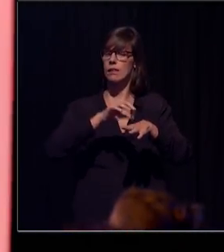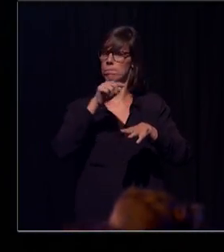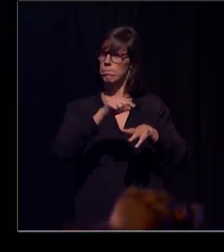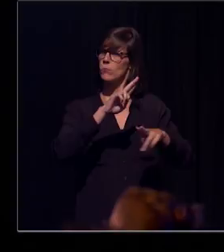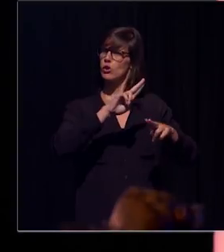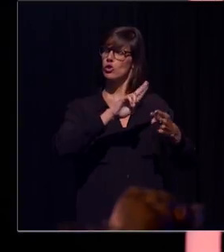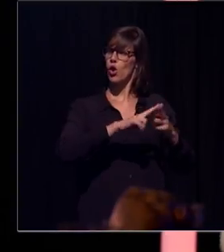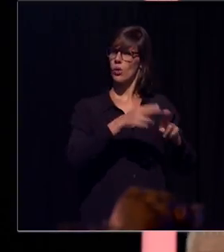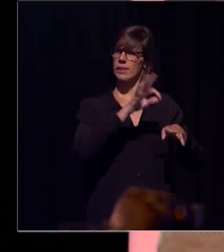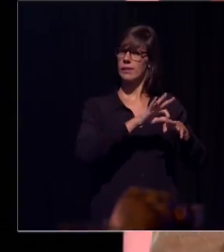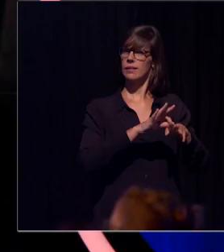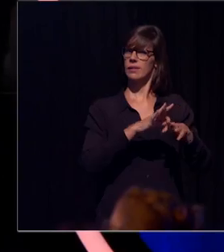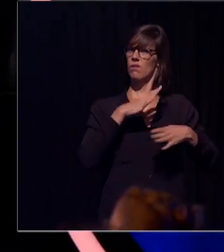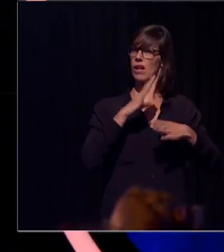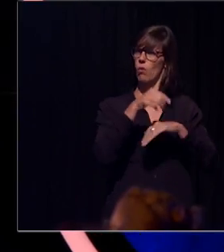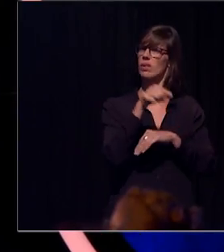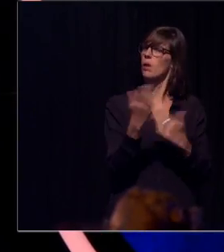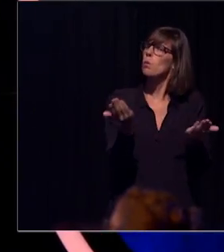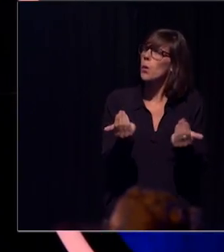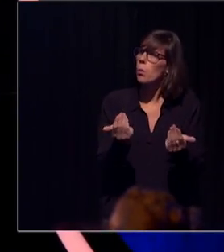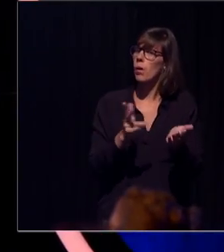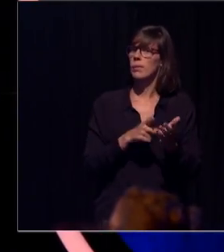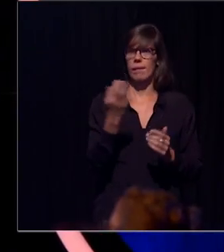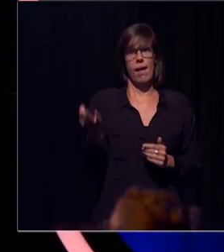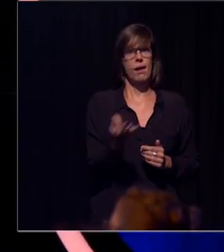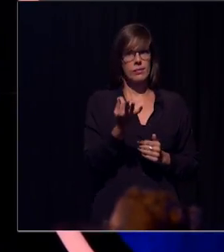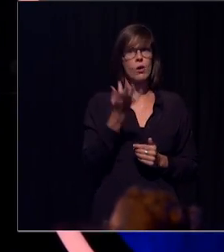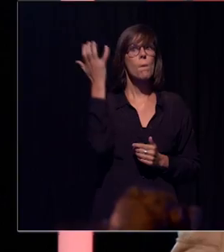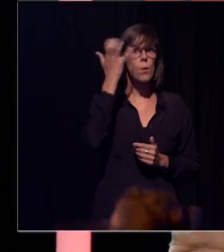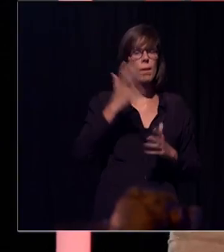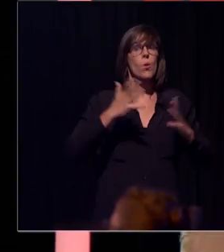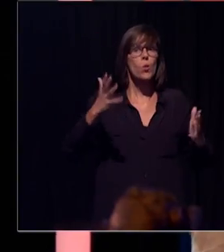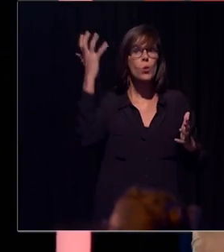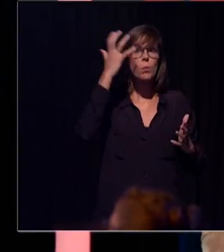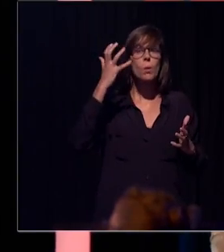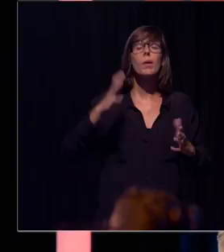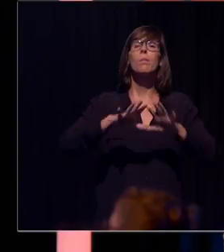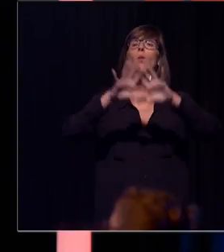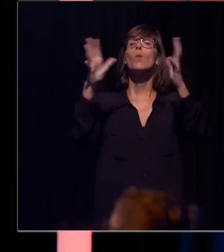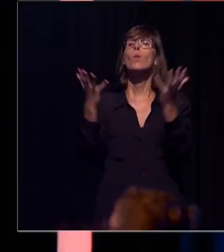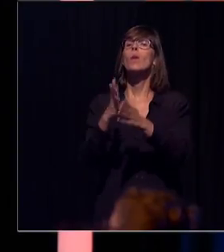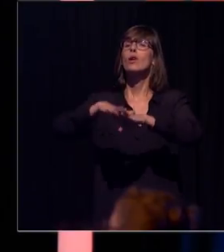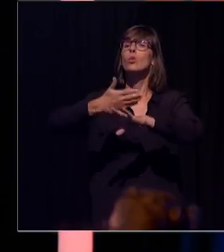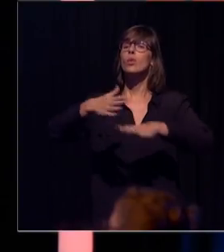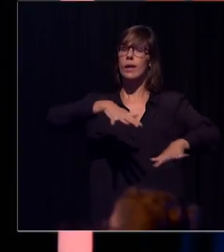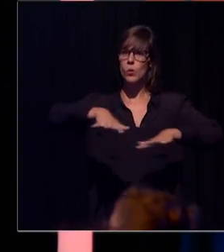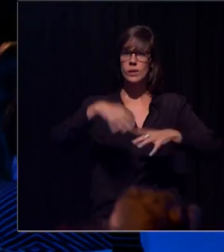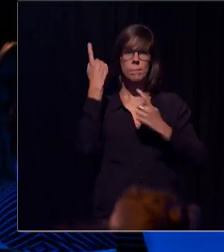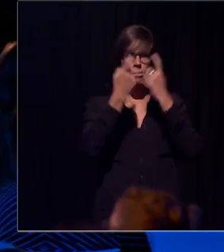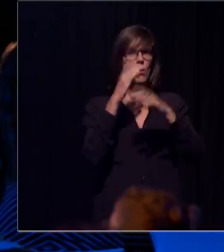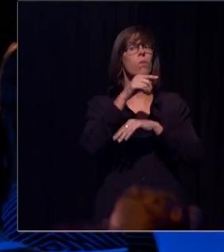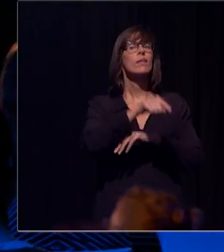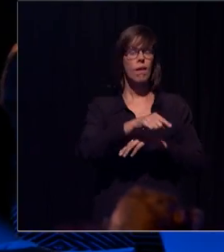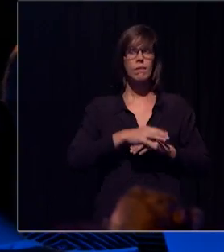diabetes praten? Dat is omdat dat een ernstig probleem is, waar de Wereldgezondheidsorganisatie wakker van ligt.